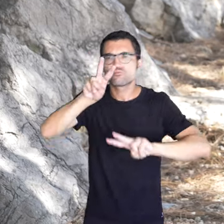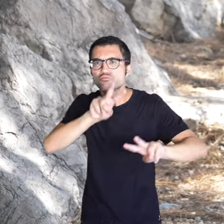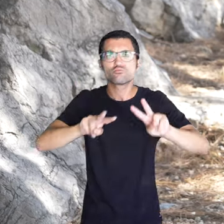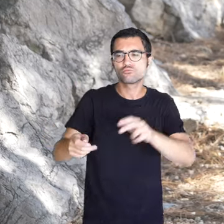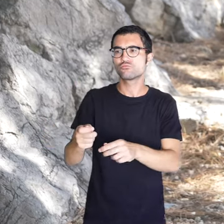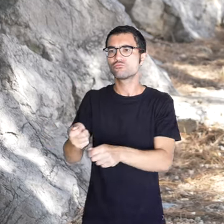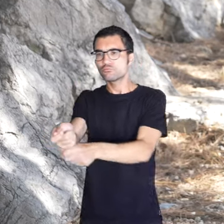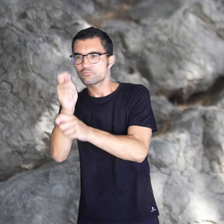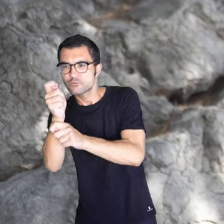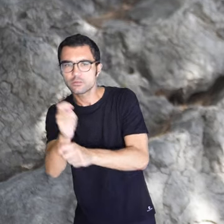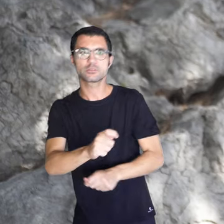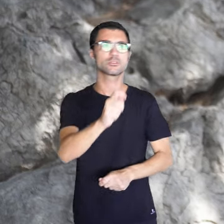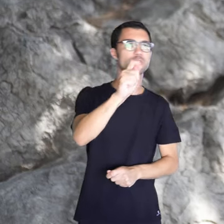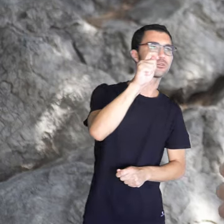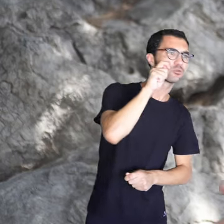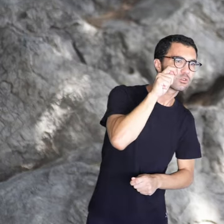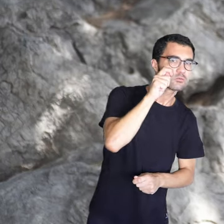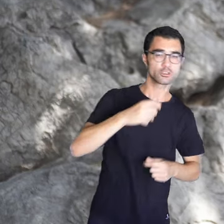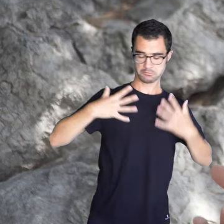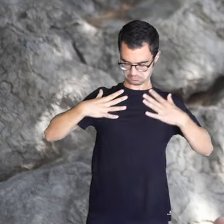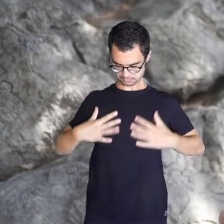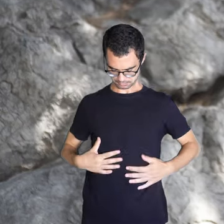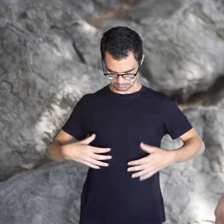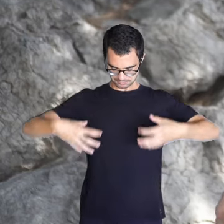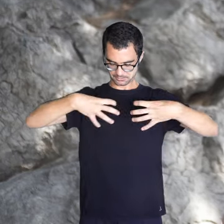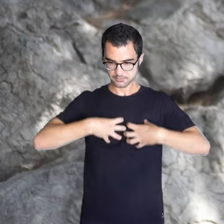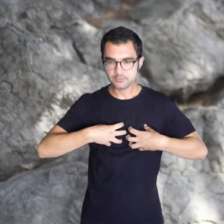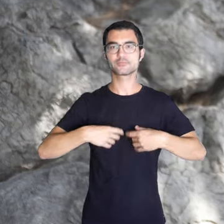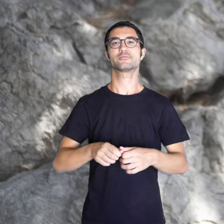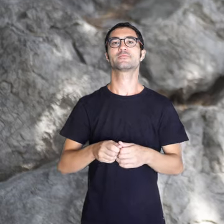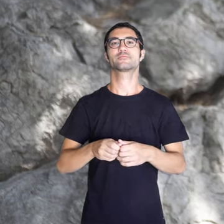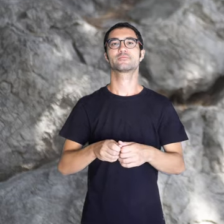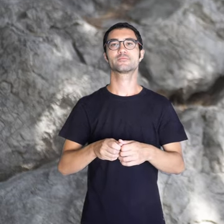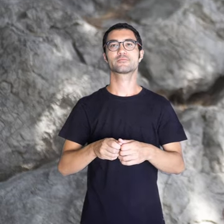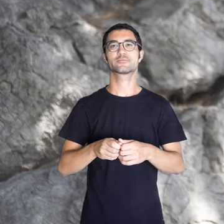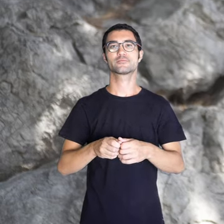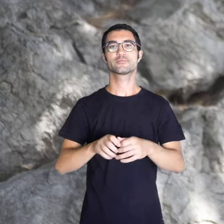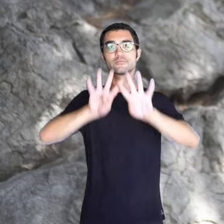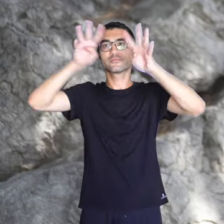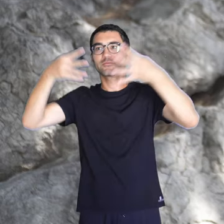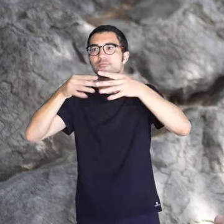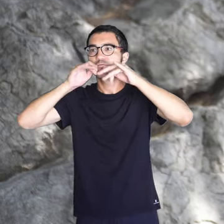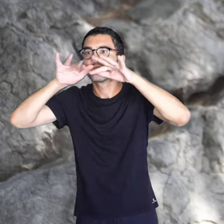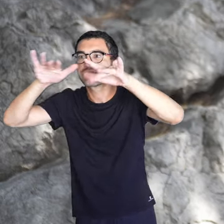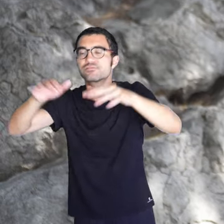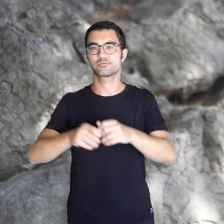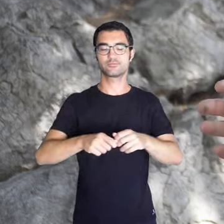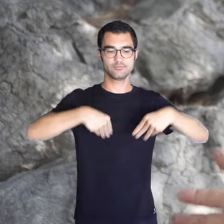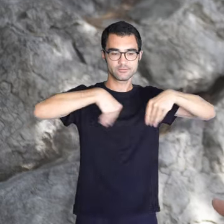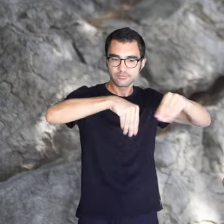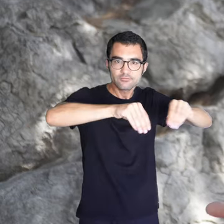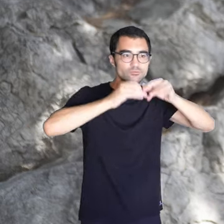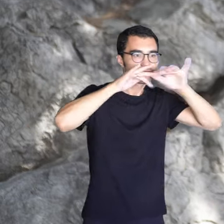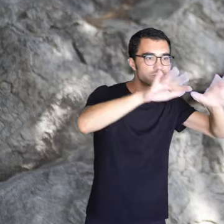tema de pescaturisme, de fer camisetes, de divulgació, d'hora de vendre peix, també,